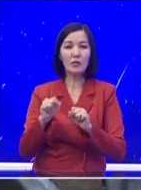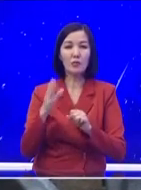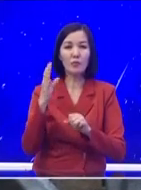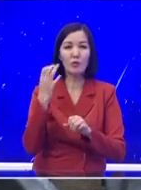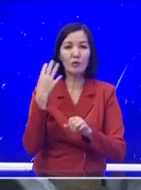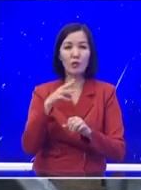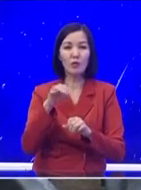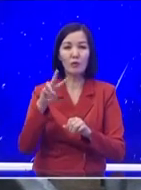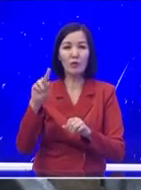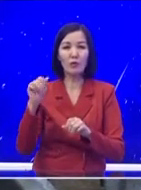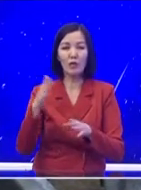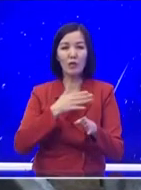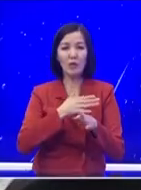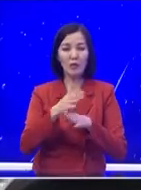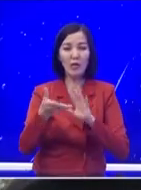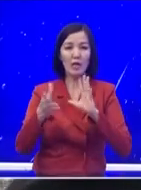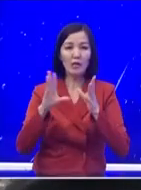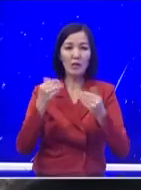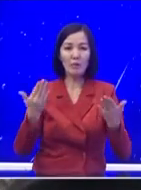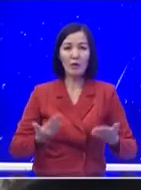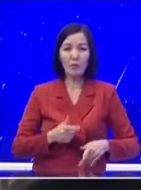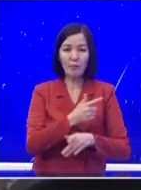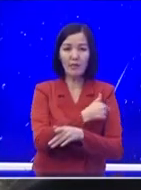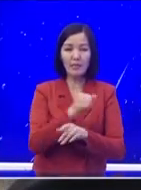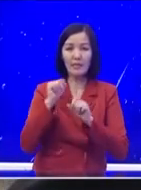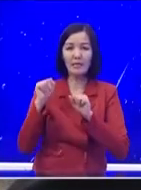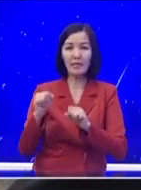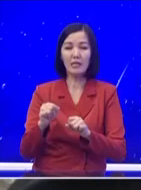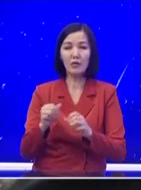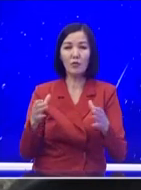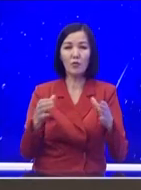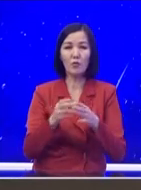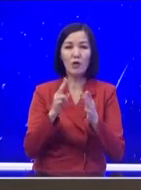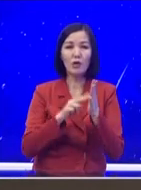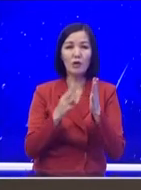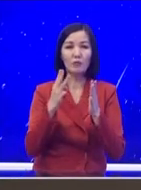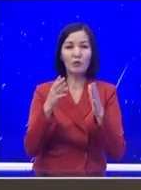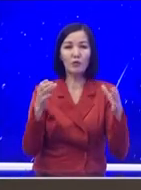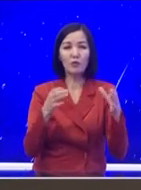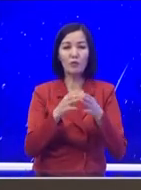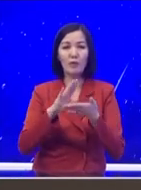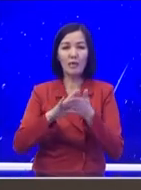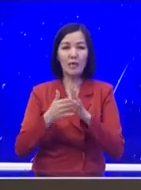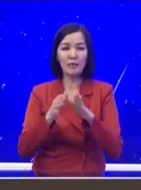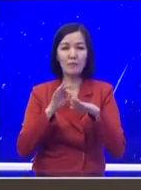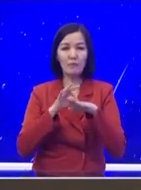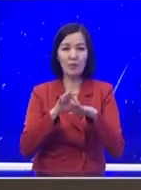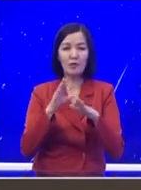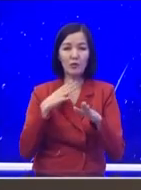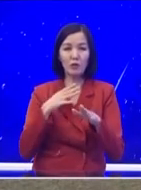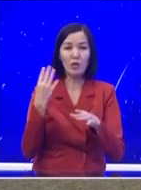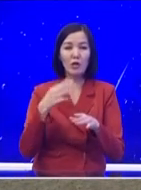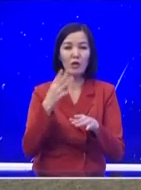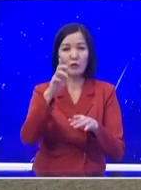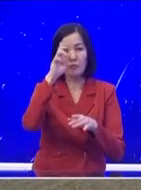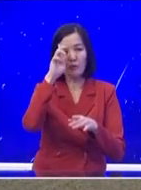540 миллион теңге аударылыпты. Жалпы әлеуметтік медициналық сақтандыру қоры 73 ұйыммен келісім шарт жасасқан. Олардың